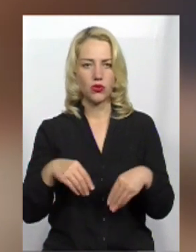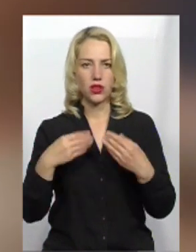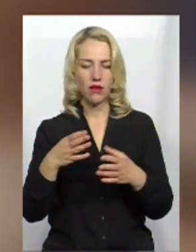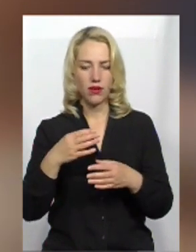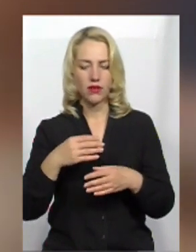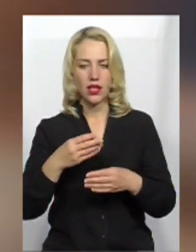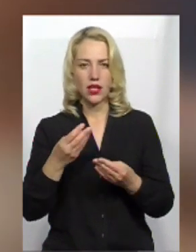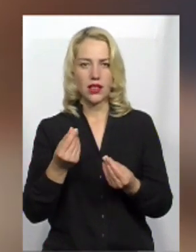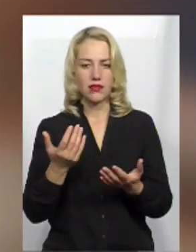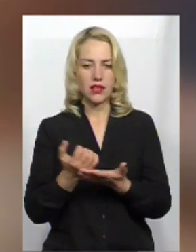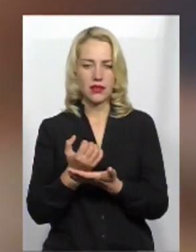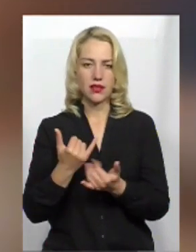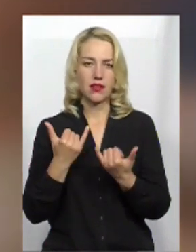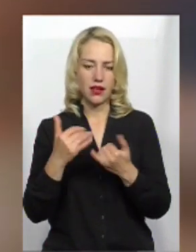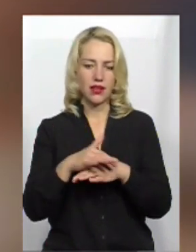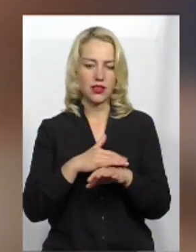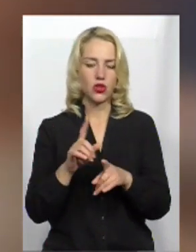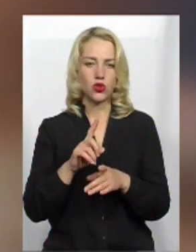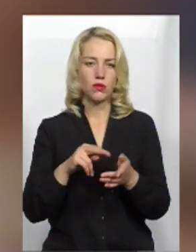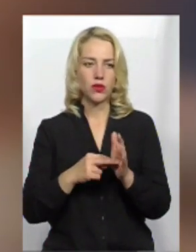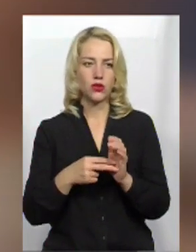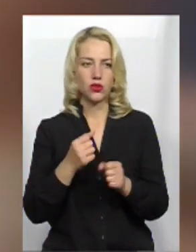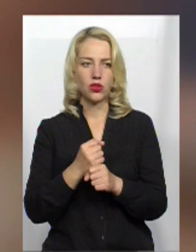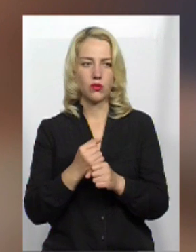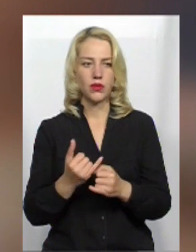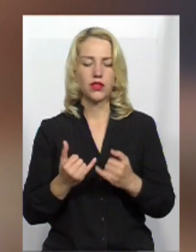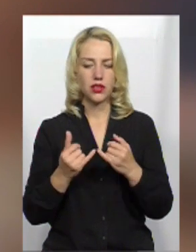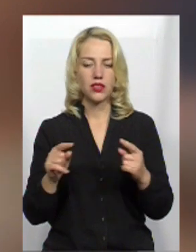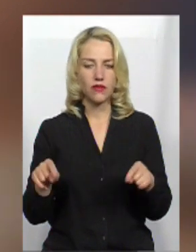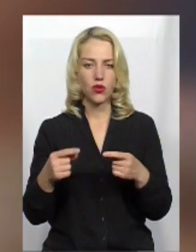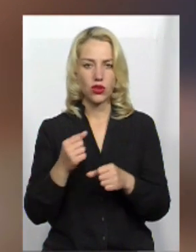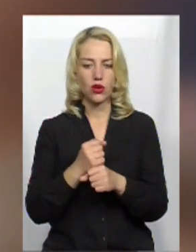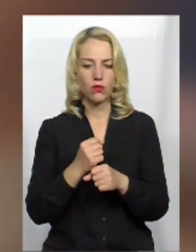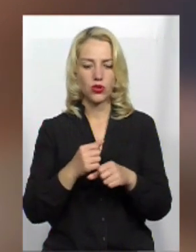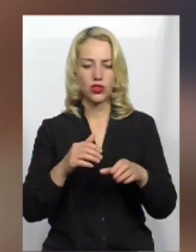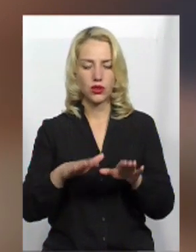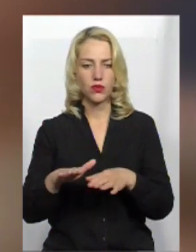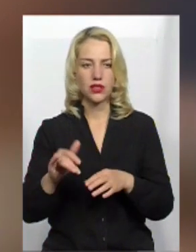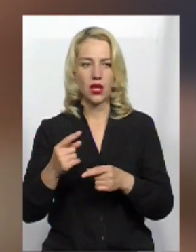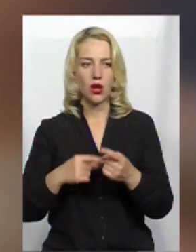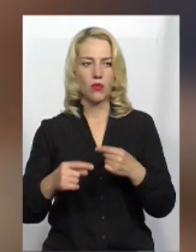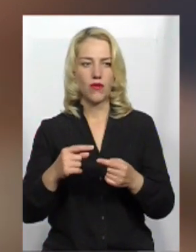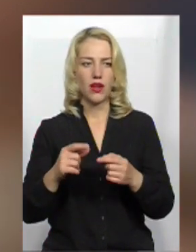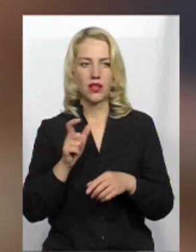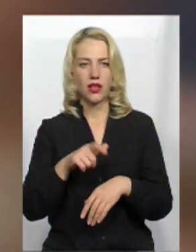населення. Скажіть, що плануєте робити для створення робочих місць і повернення людей у село?